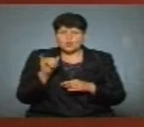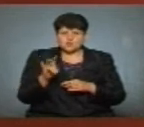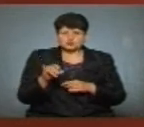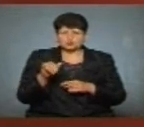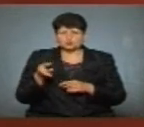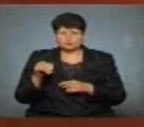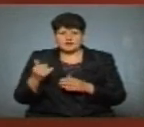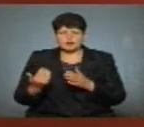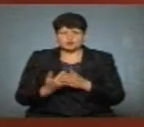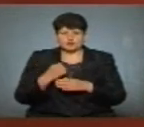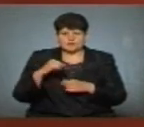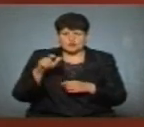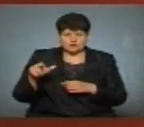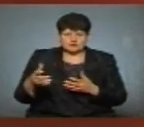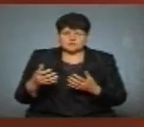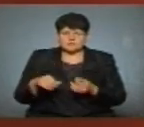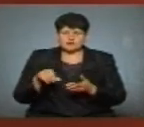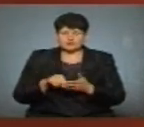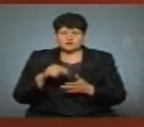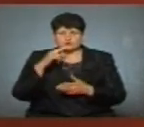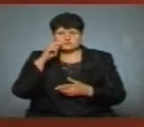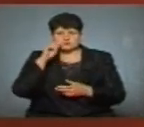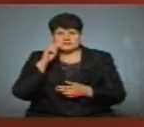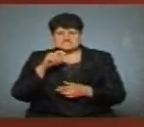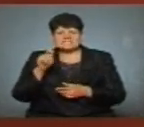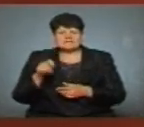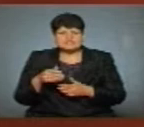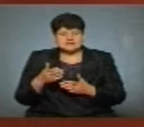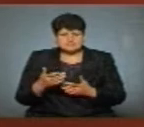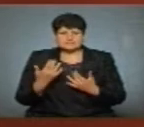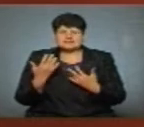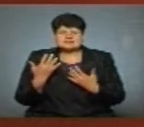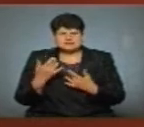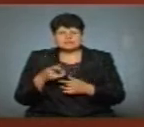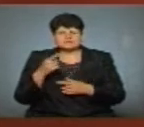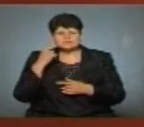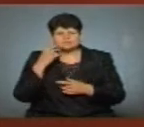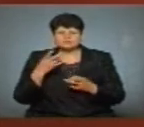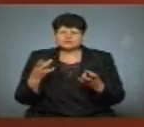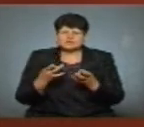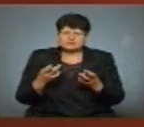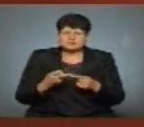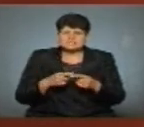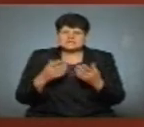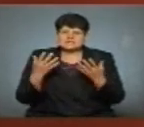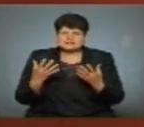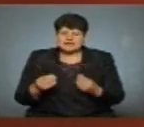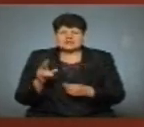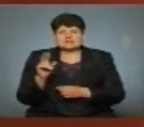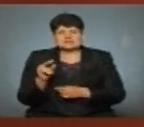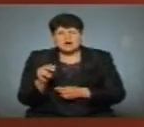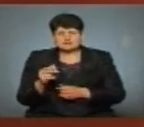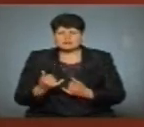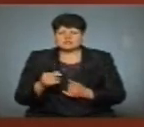зокрема і тих, які беруть участь в російсько-українській війні. На ваш погляд, наскільки загалом потрібний такий день, така дата